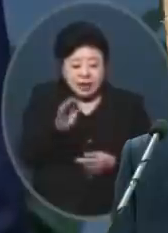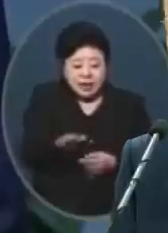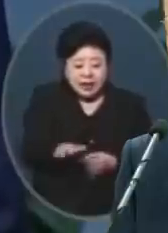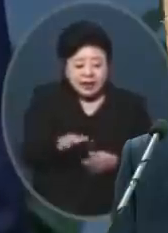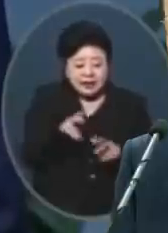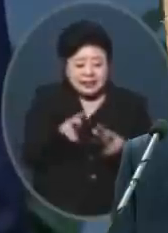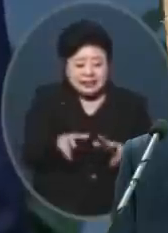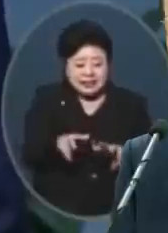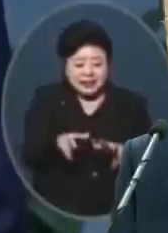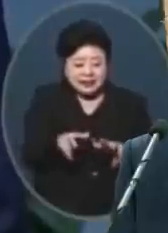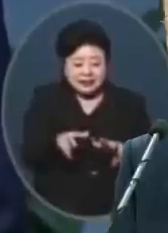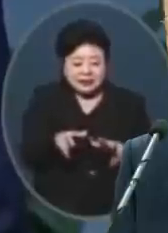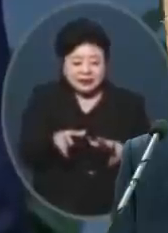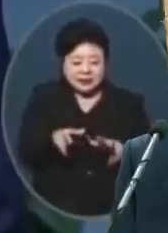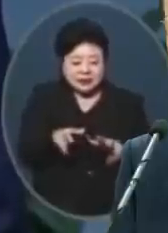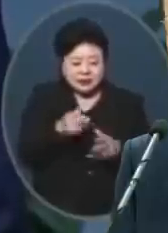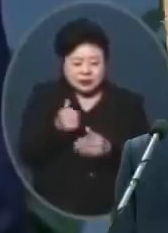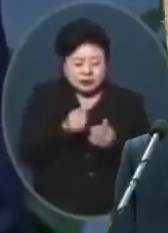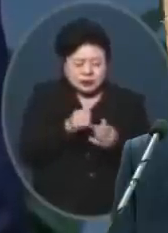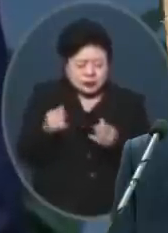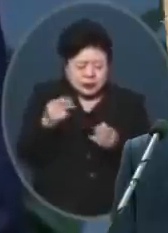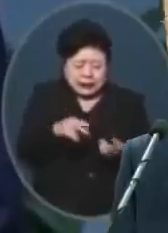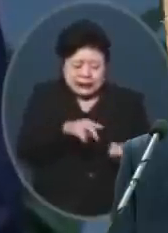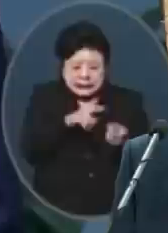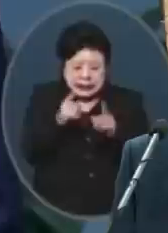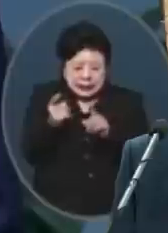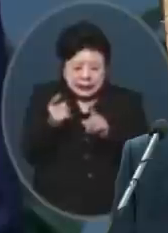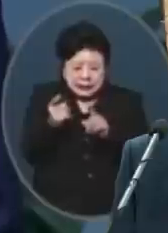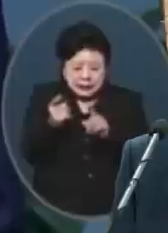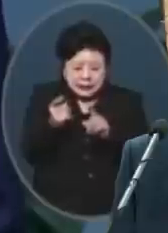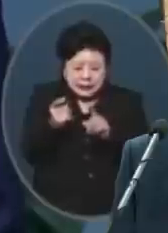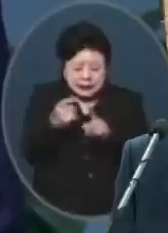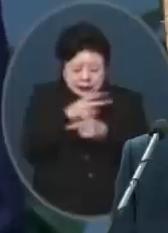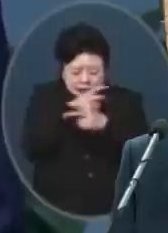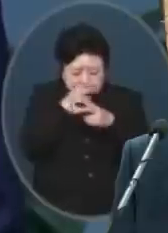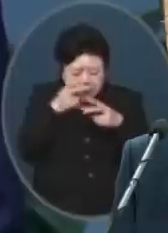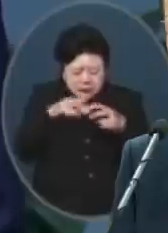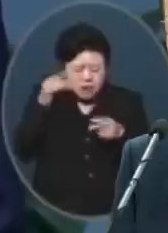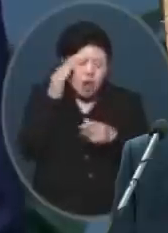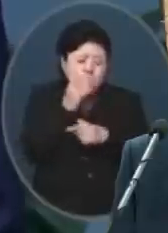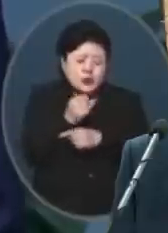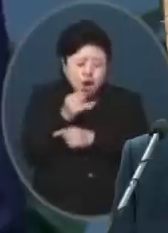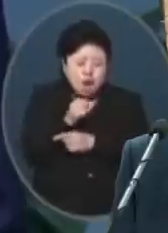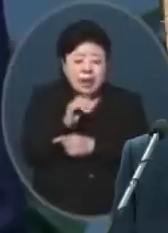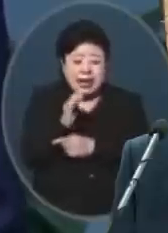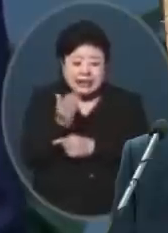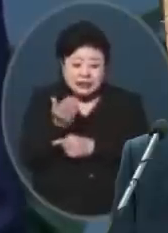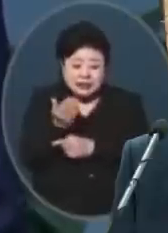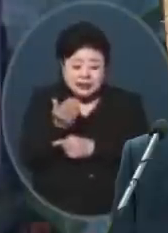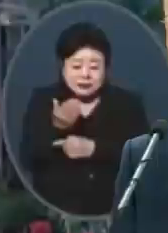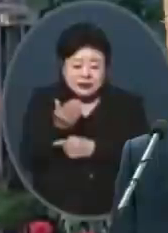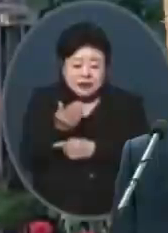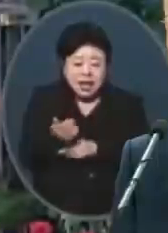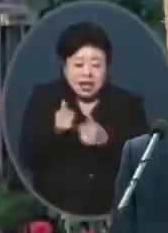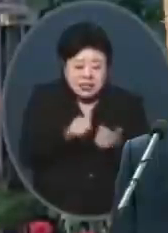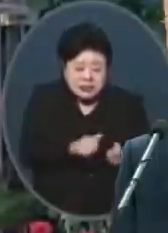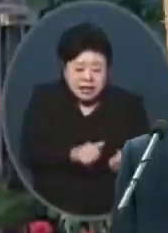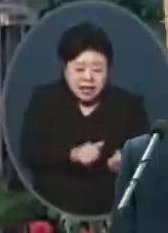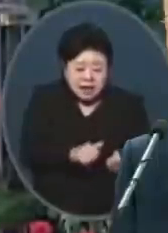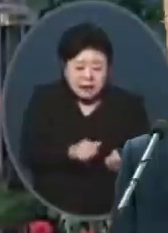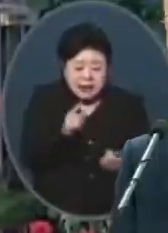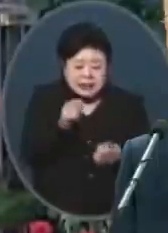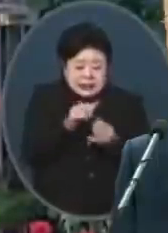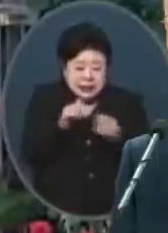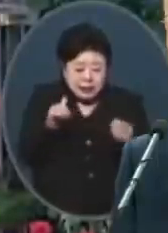그러나 이제 그리스도께서 죽은 자 가운데서 다시 살아나서 잠자는 자들의 첫 열매가 되셨도다 사망의 한 사람으로